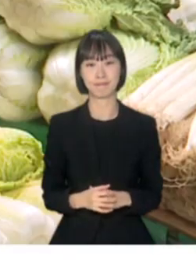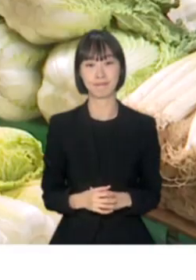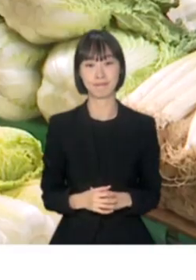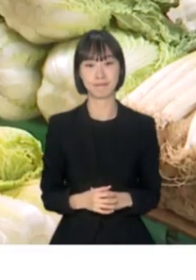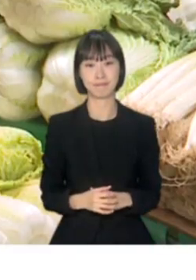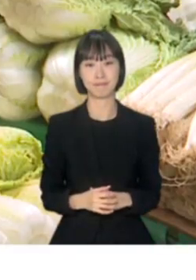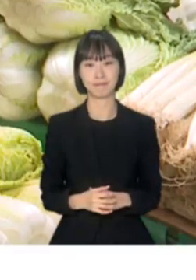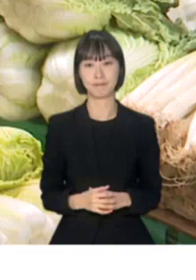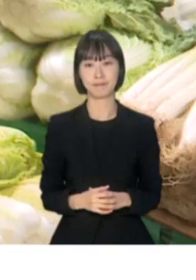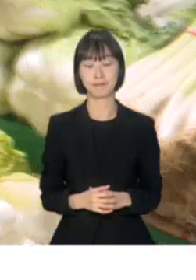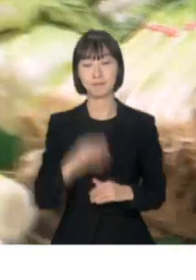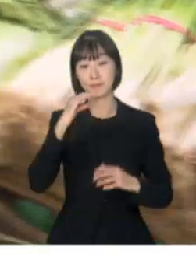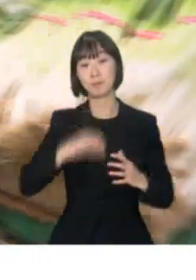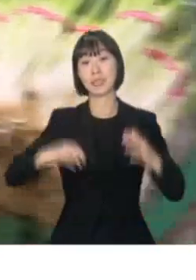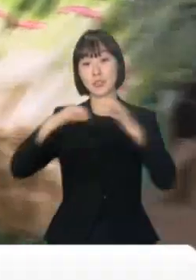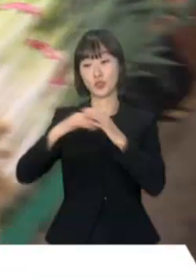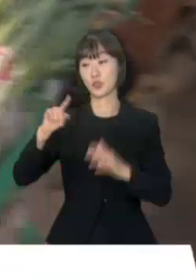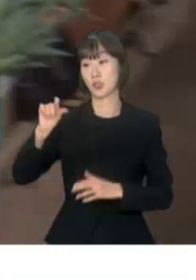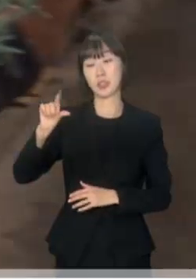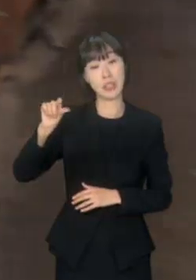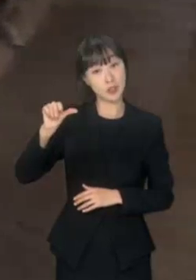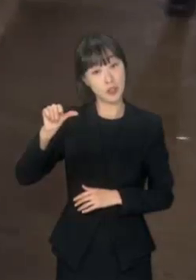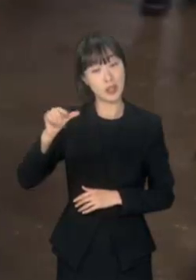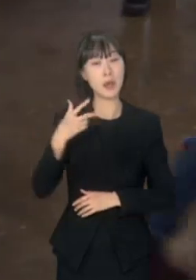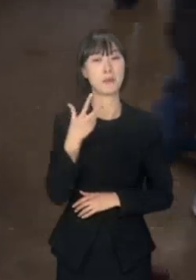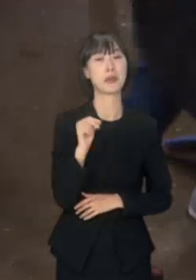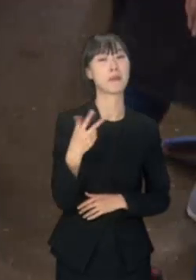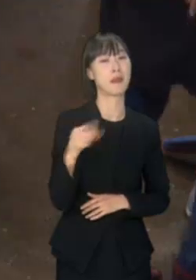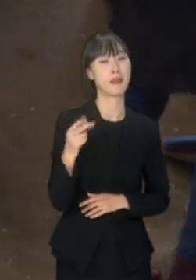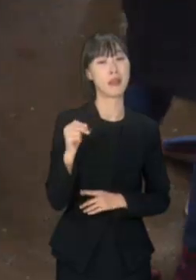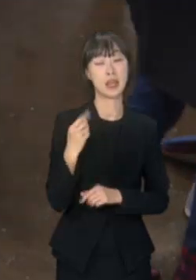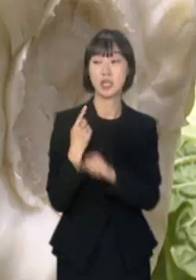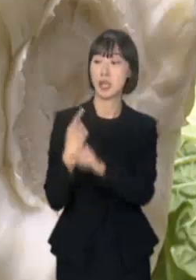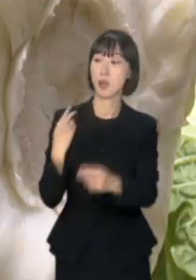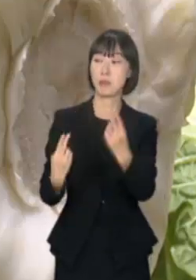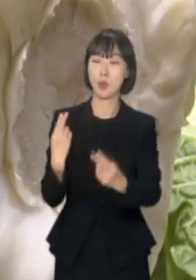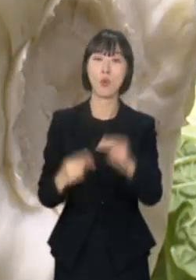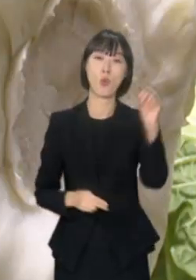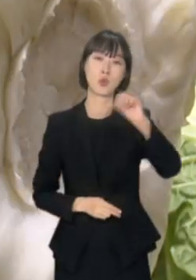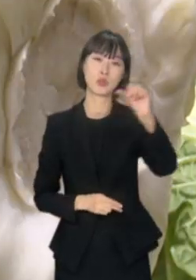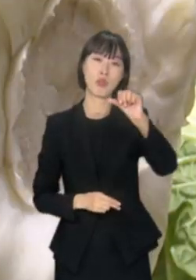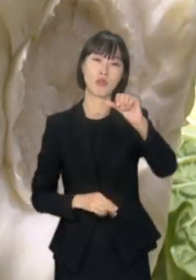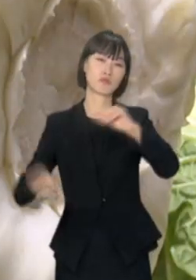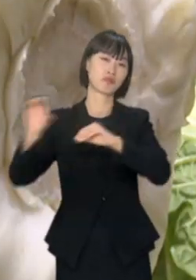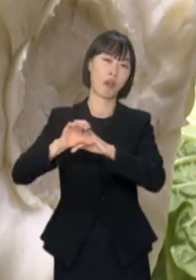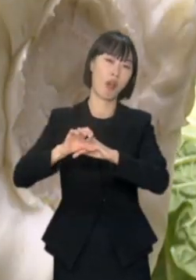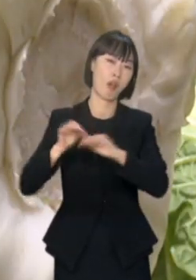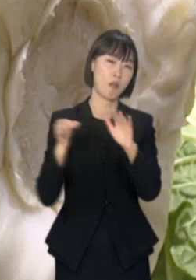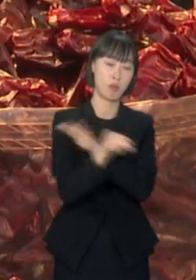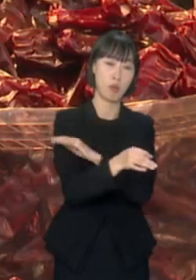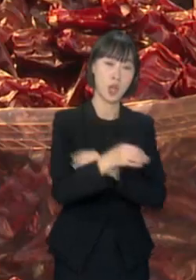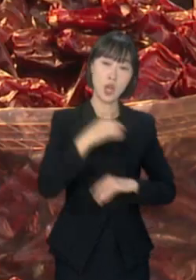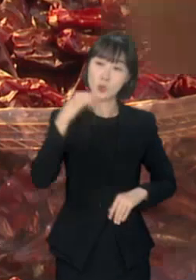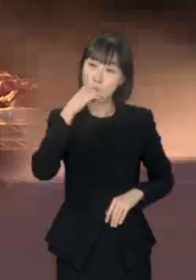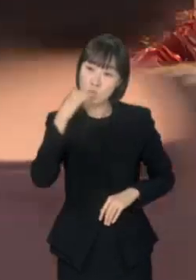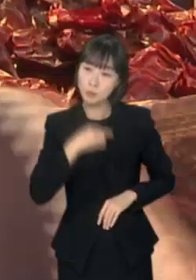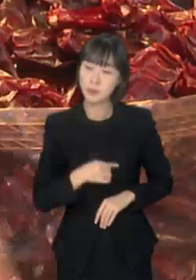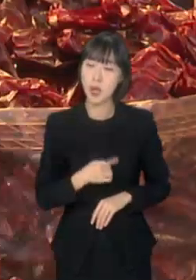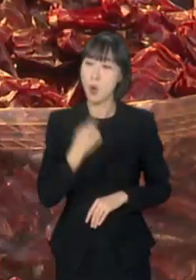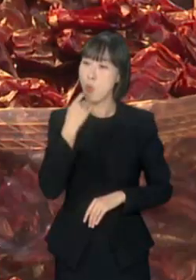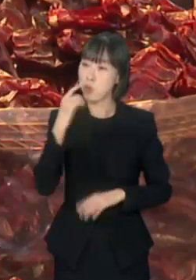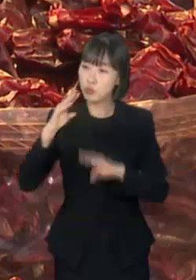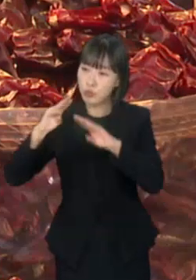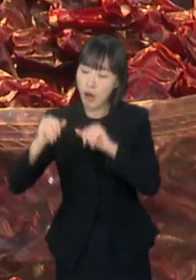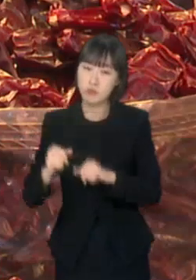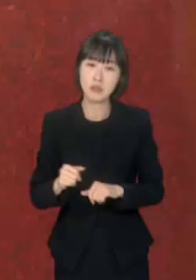이용해서. 배추 15포기면 7만 원대, 작년보다 5천 원은 더 줘야 하는데 소금이며 고춧가루며